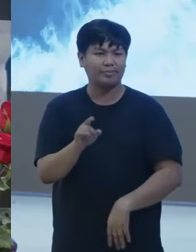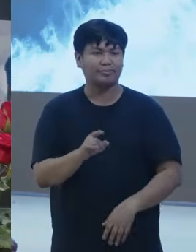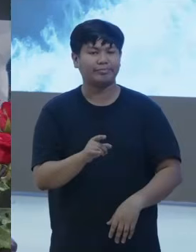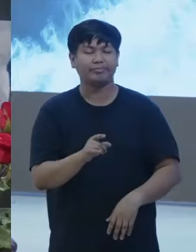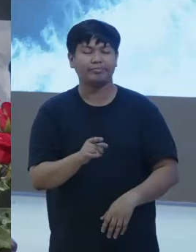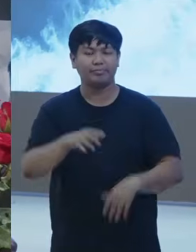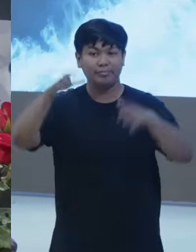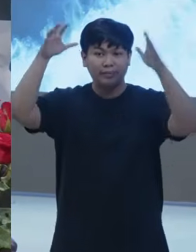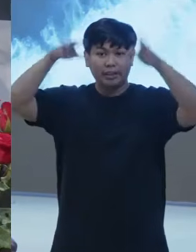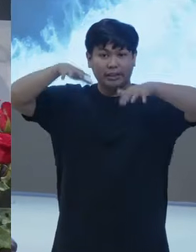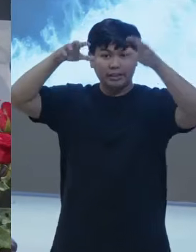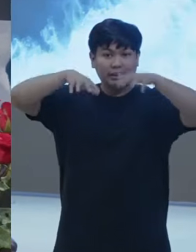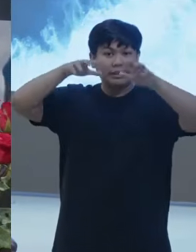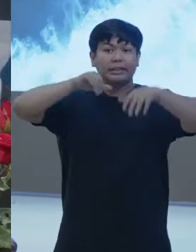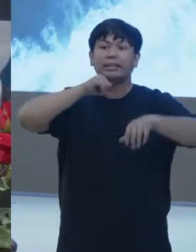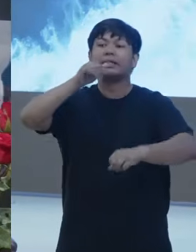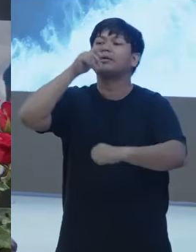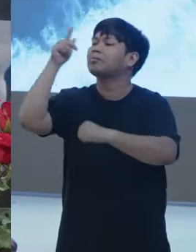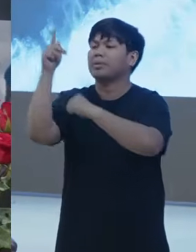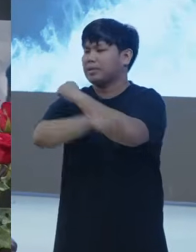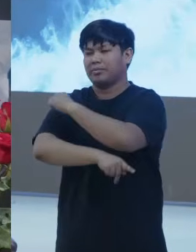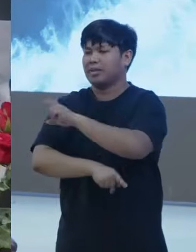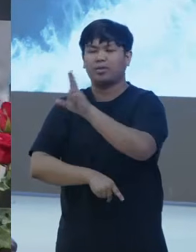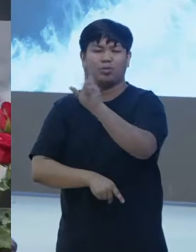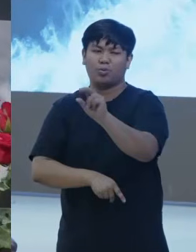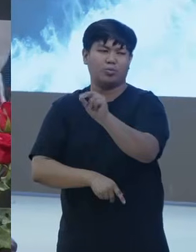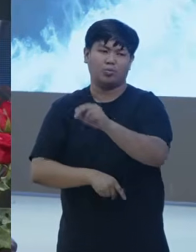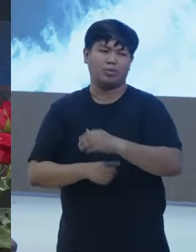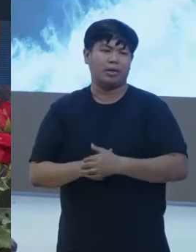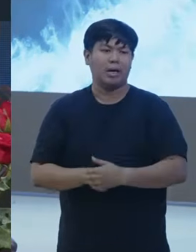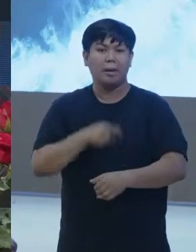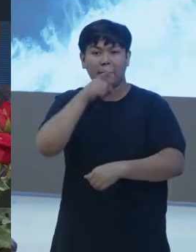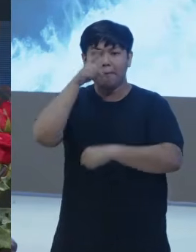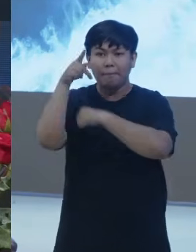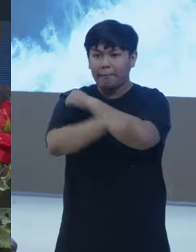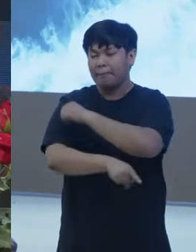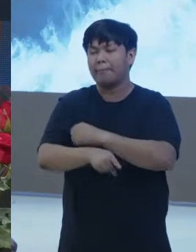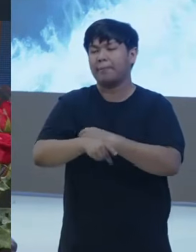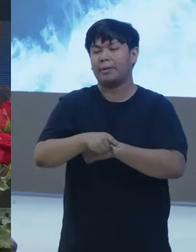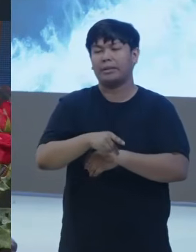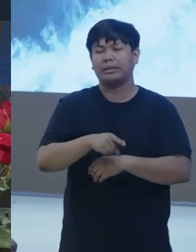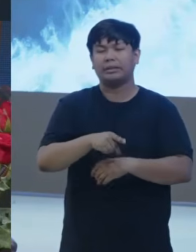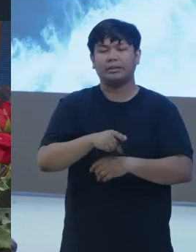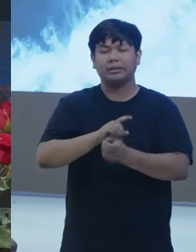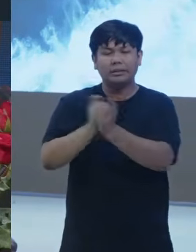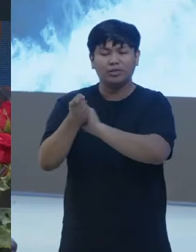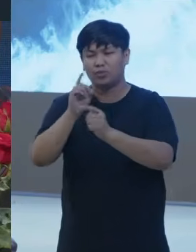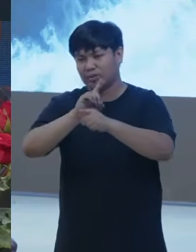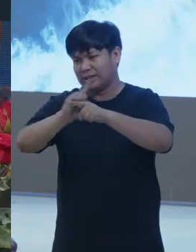Yung bagyo po ay hindi parusa. Yung bagyo po ay disiplina.